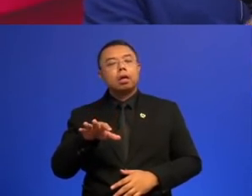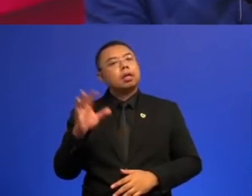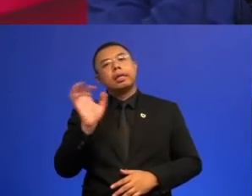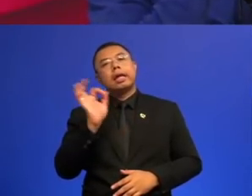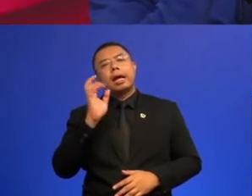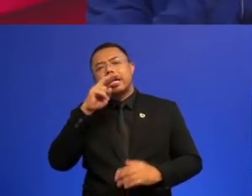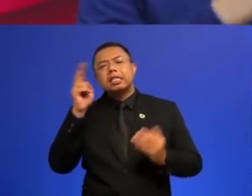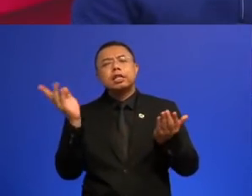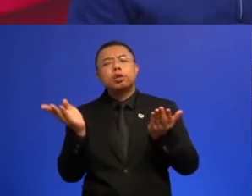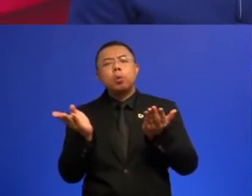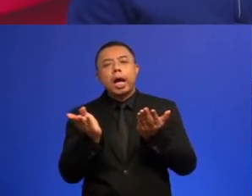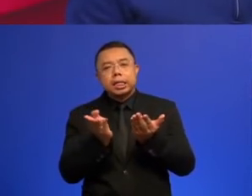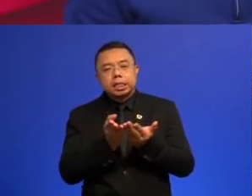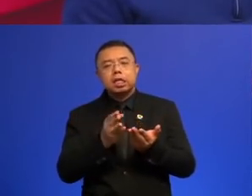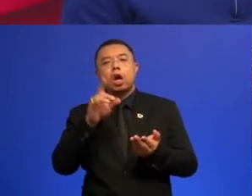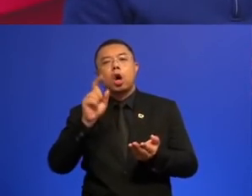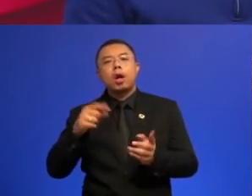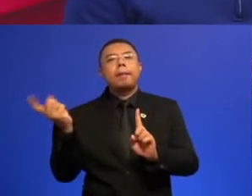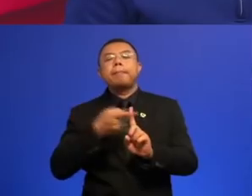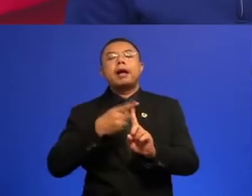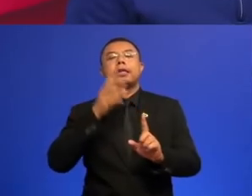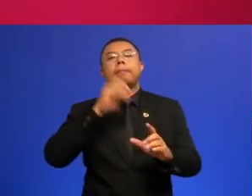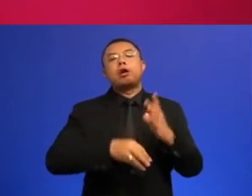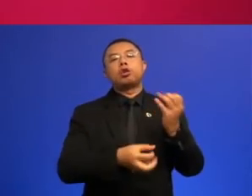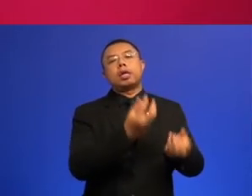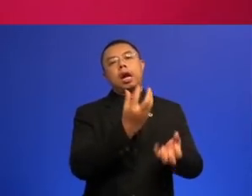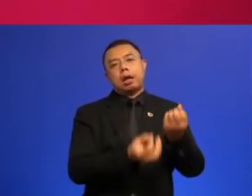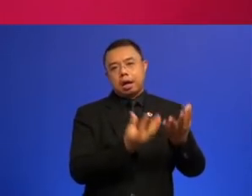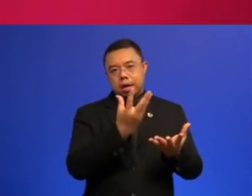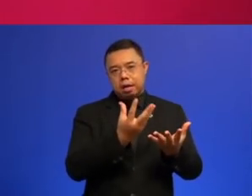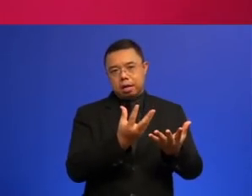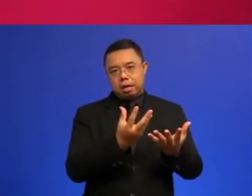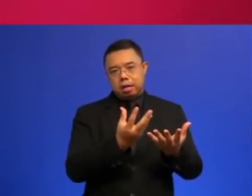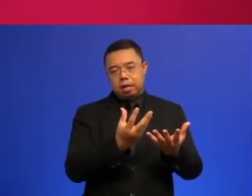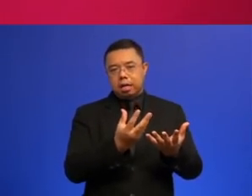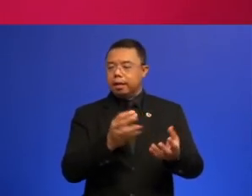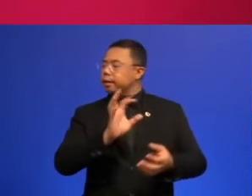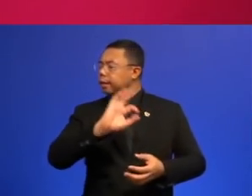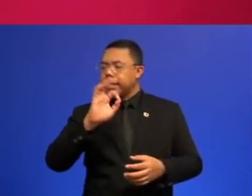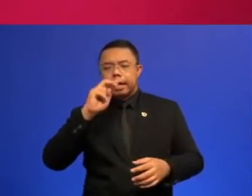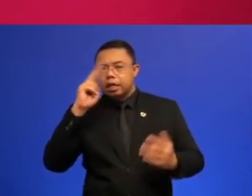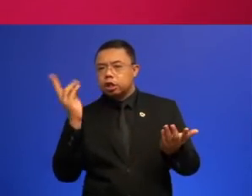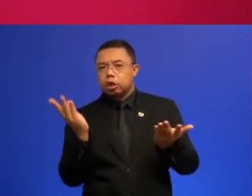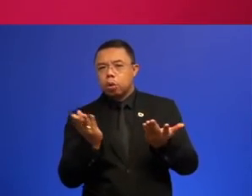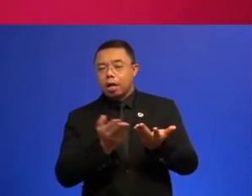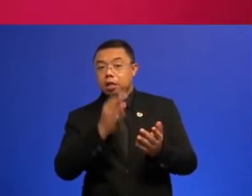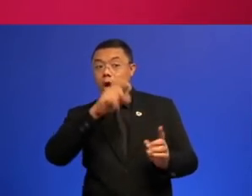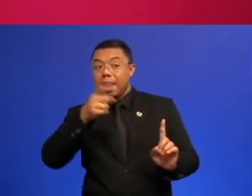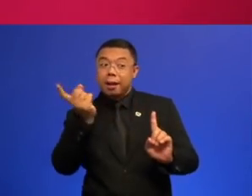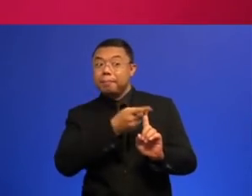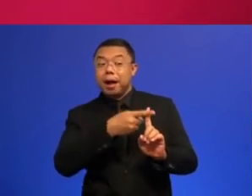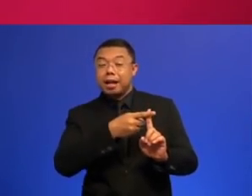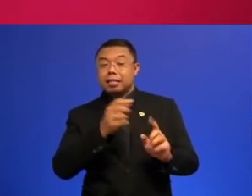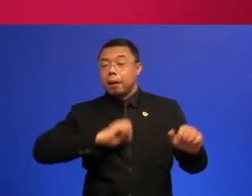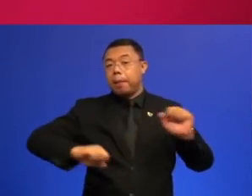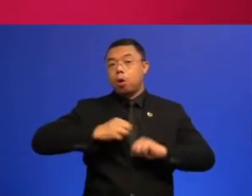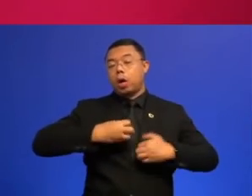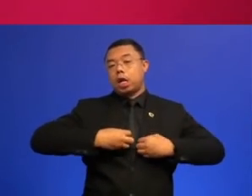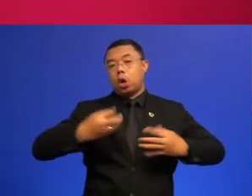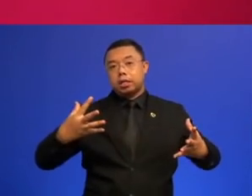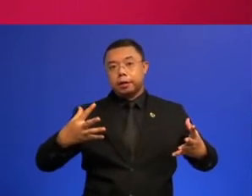ada situasi di mana orang dipaksa masuk neraka. Tidak ada situasi di mana orang dipaksa berbuat